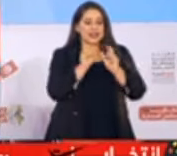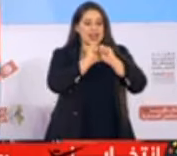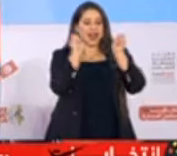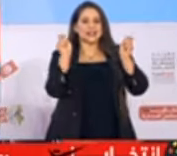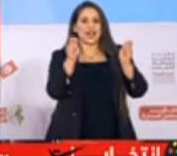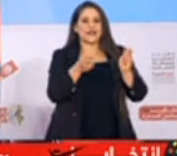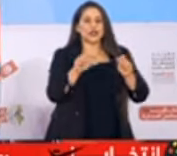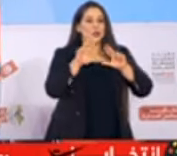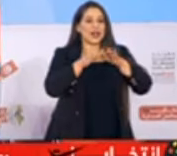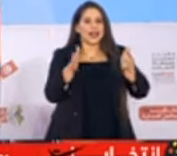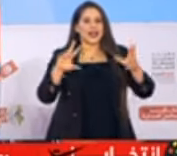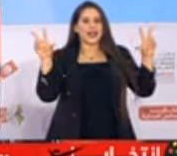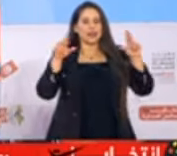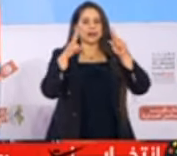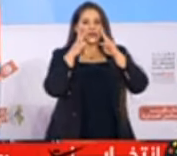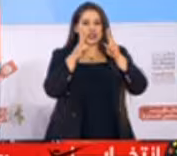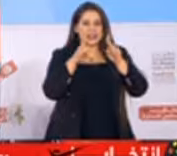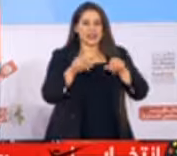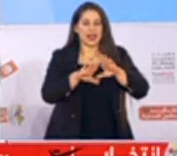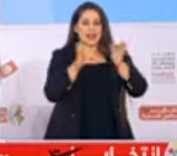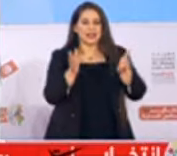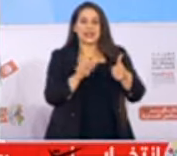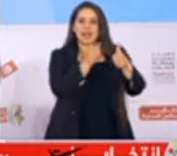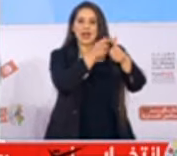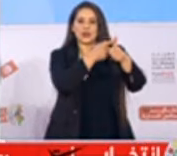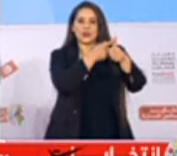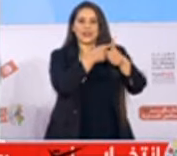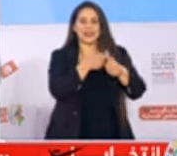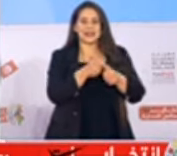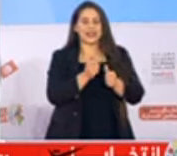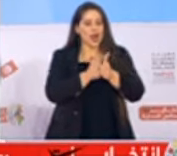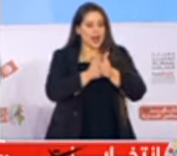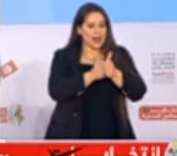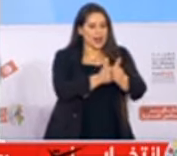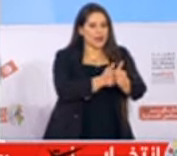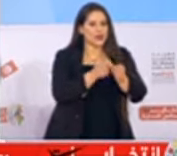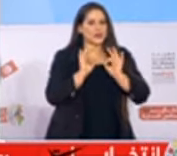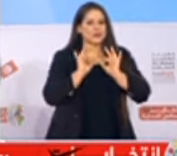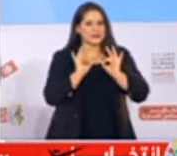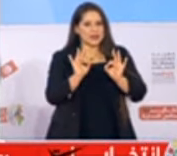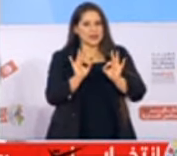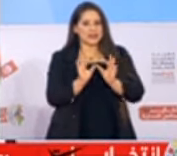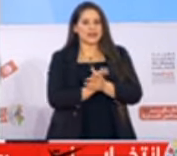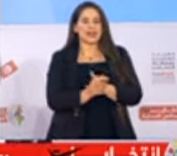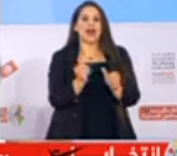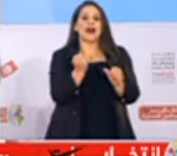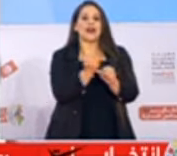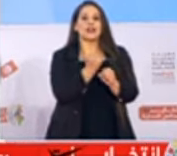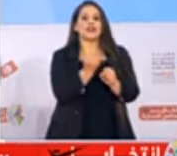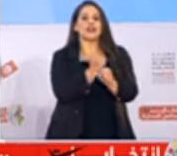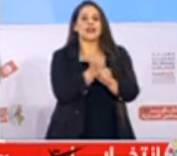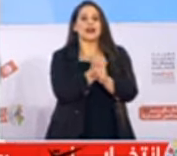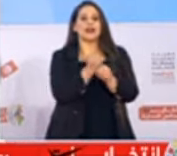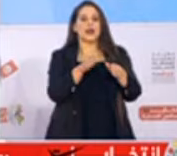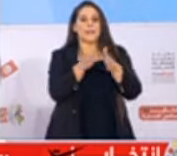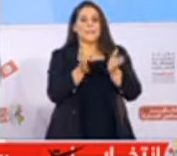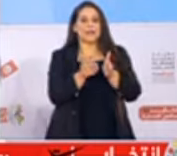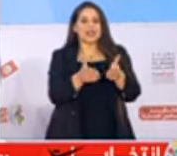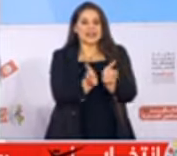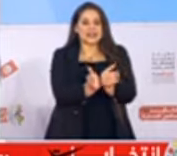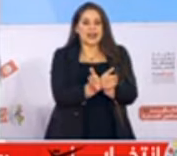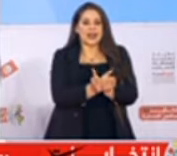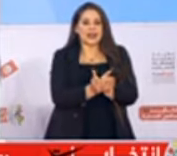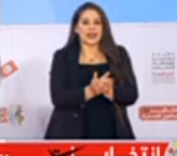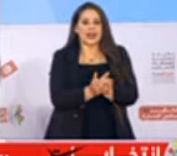والإعلاميين مشاهدين على القناة الوطنية الأولى على حسن متابعتكم لأشغال مجلس الهيئة كامل هذا